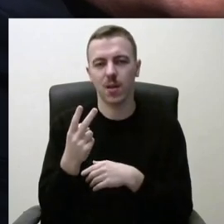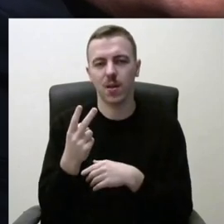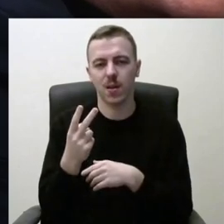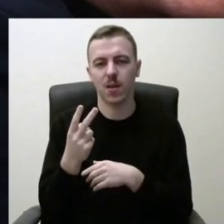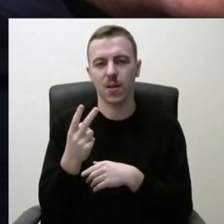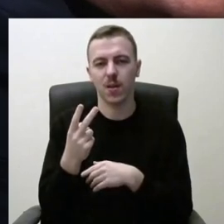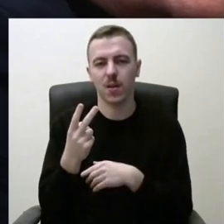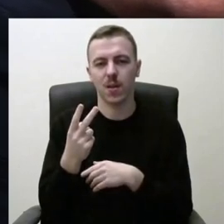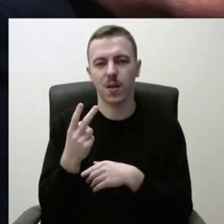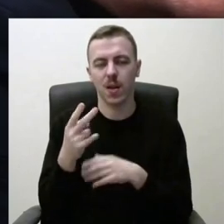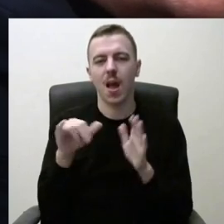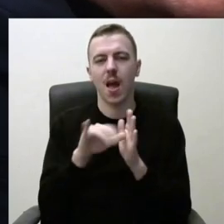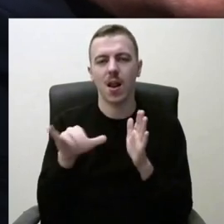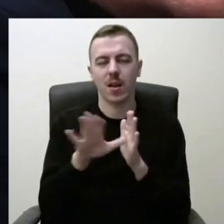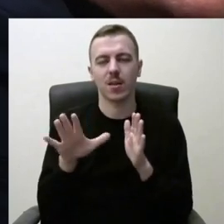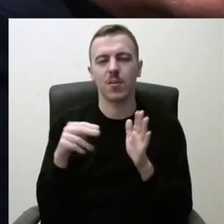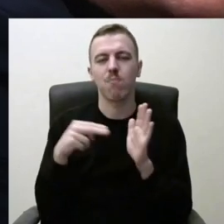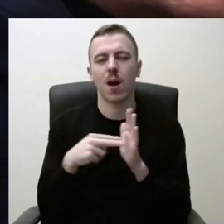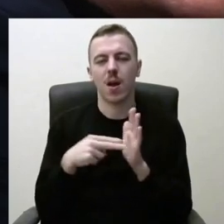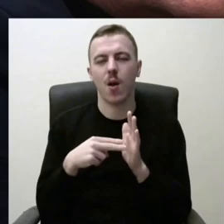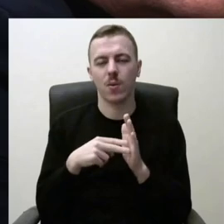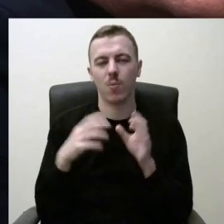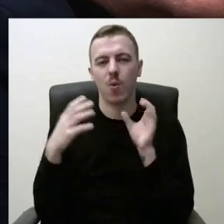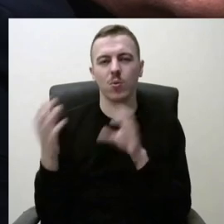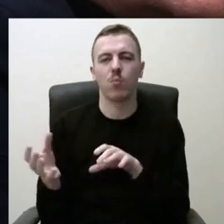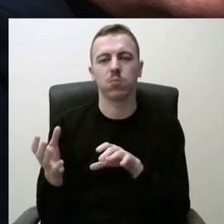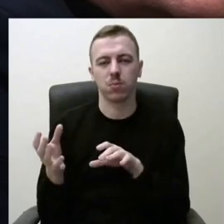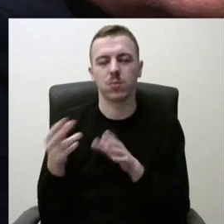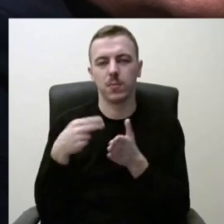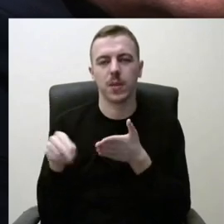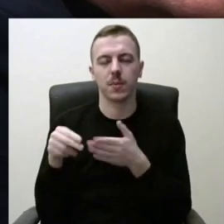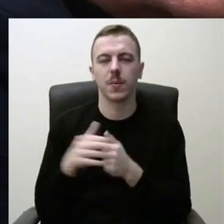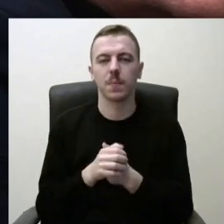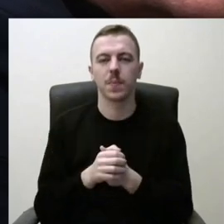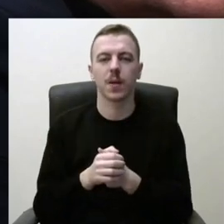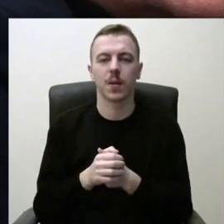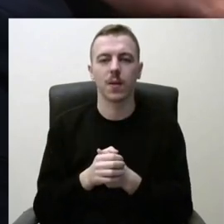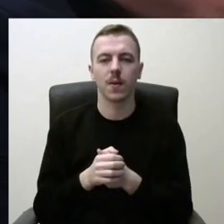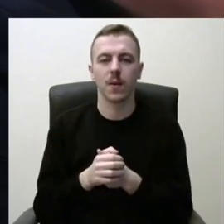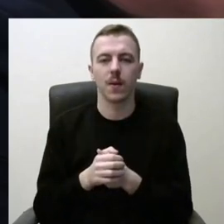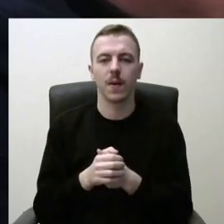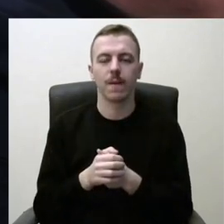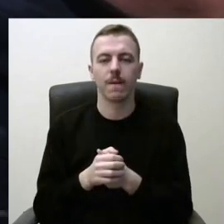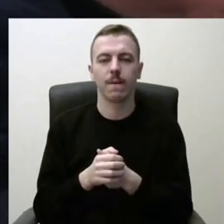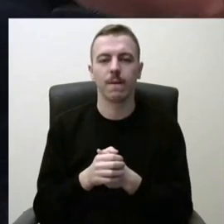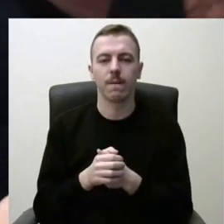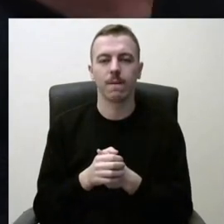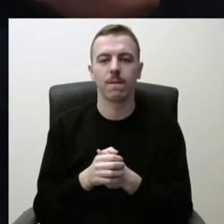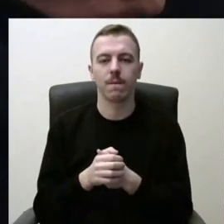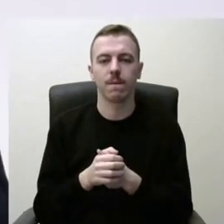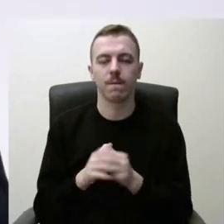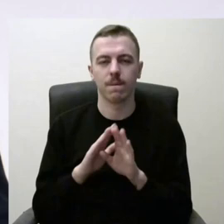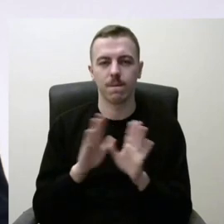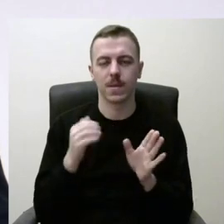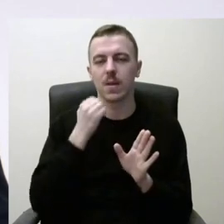į elektrinių pakraunamų autobusų, reiškia, pakeitimą transporto parke. Ir dėkuoju.